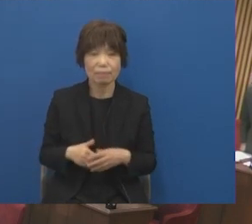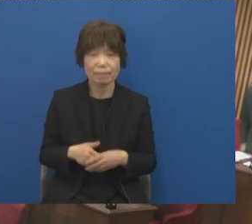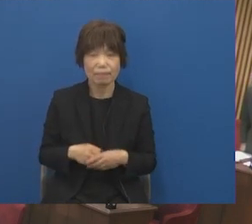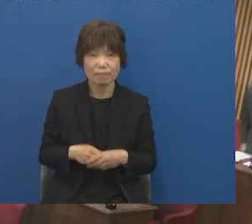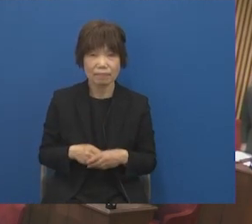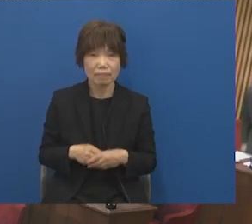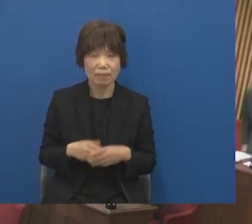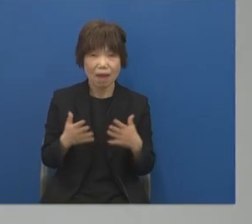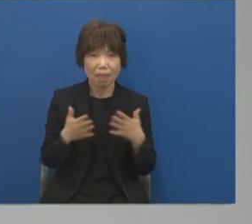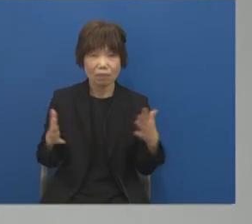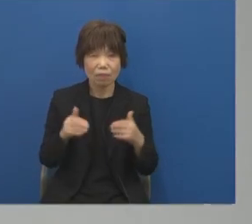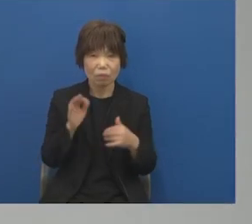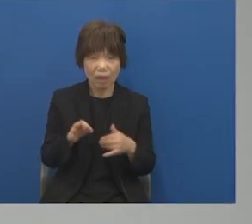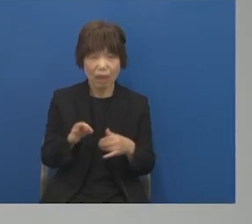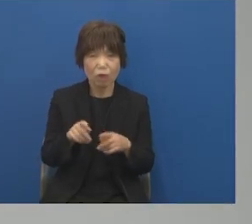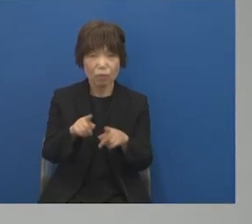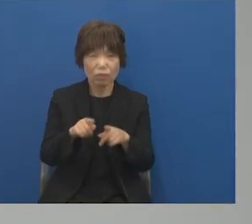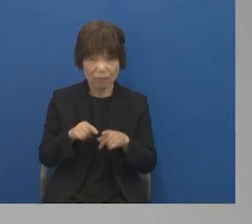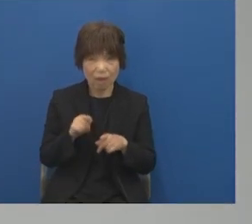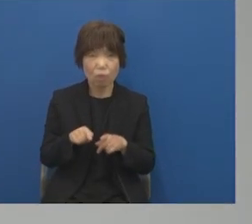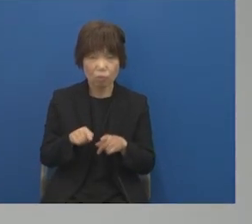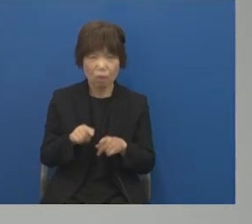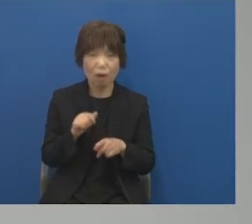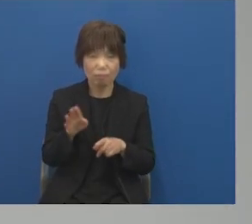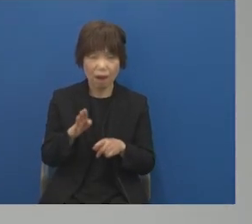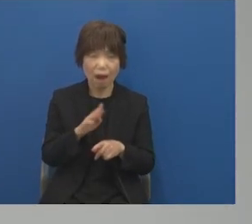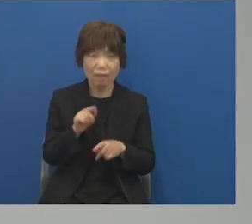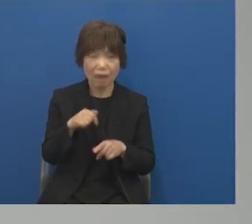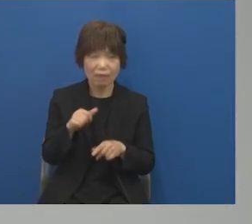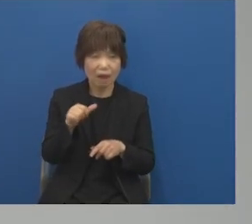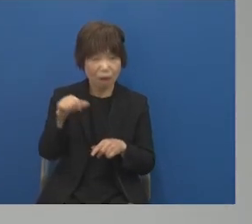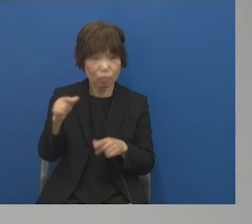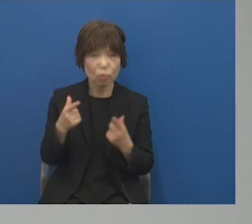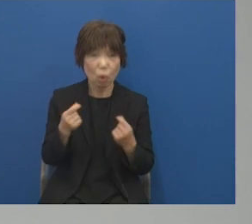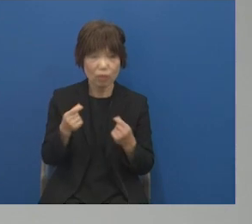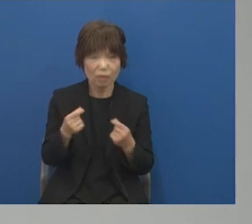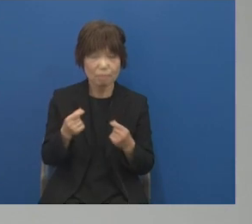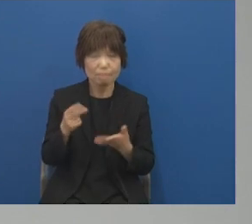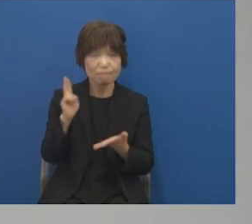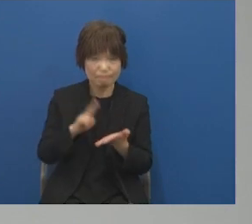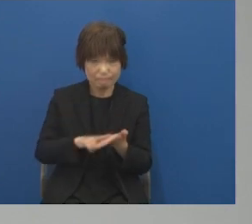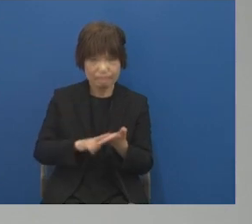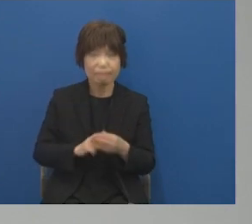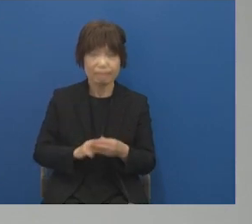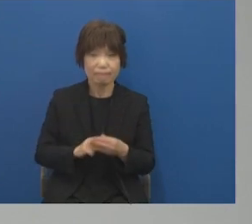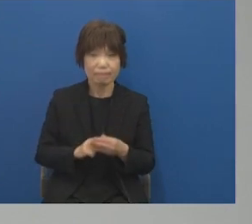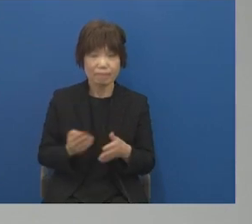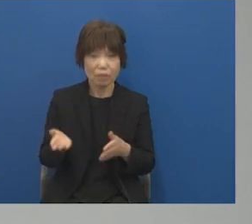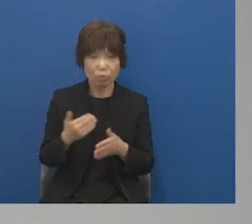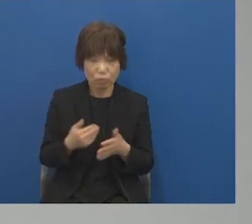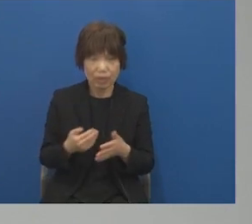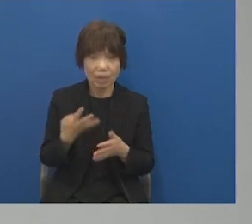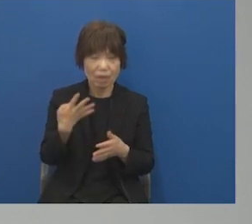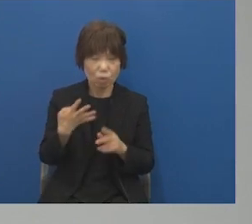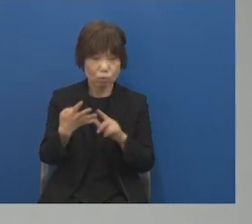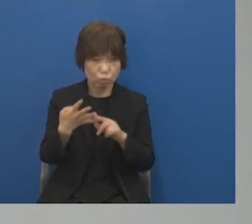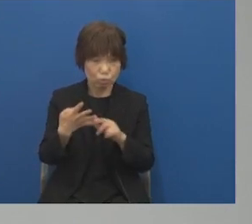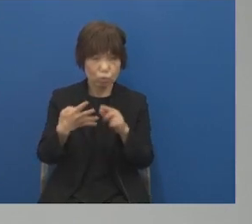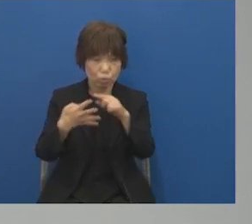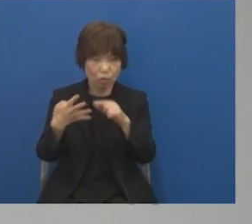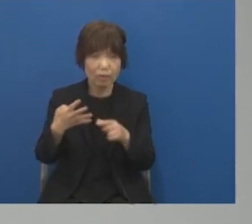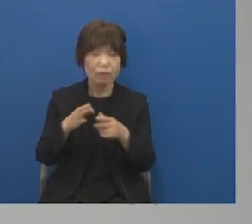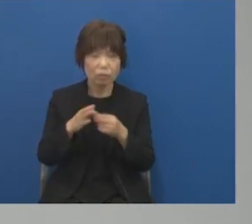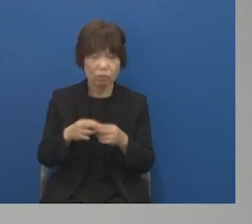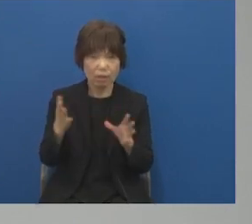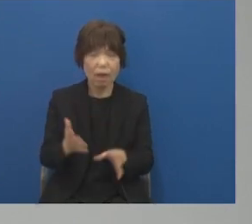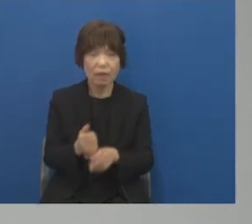多数であります。よって本案は原案のとおり可決されました。次に残余の議案4件を一括評決